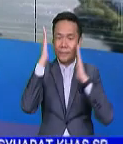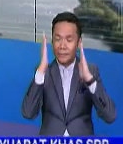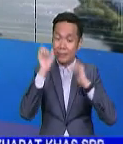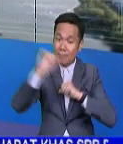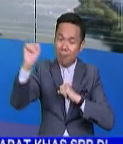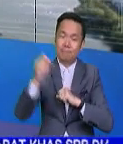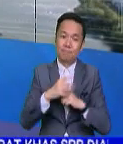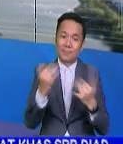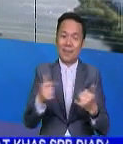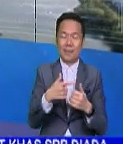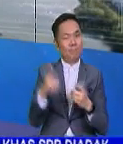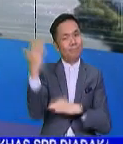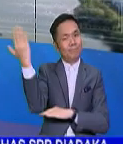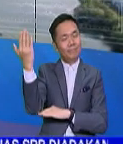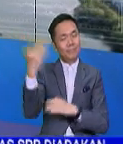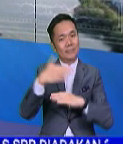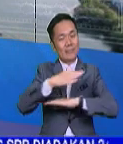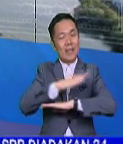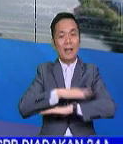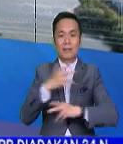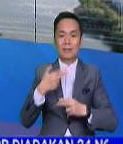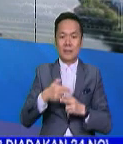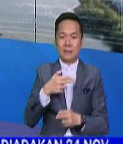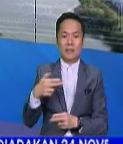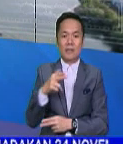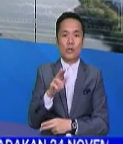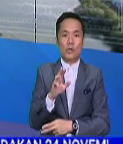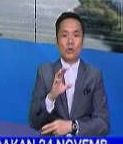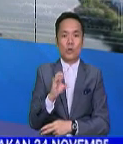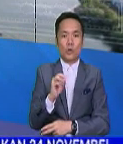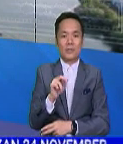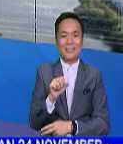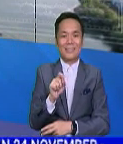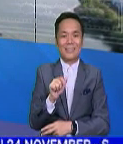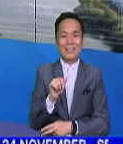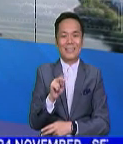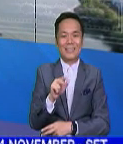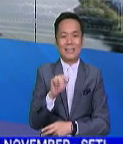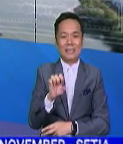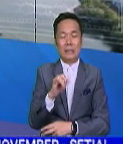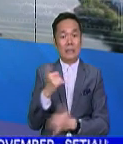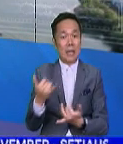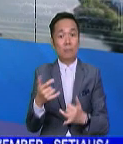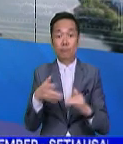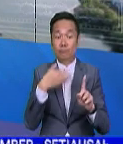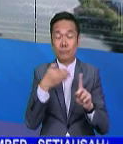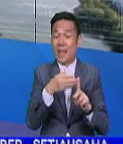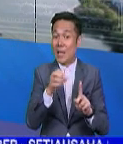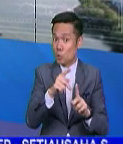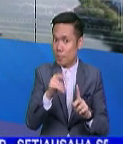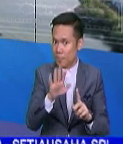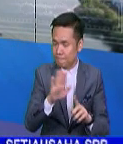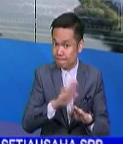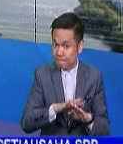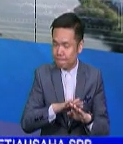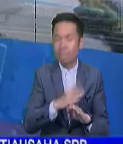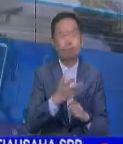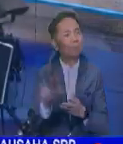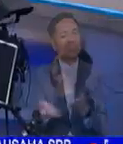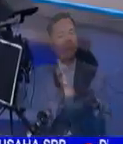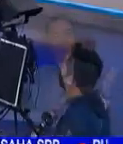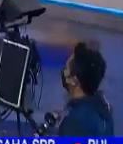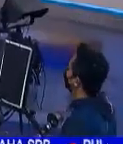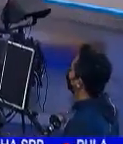sebuah tong ini bersama saya konstantin pahlawan amalkan kawalan Kediri patuhi shop kembali bersama Azzam di